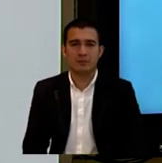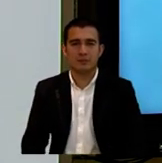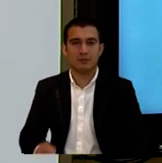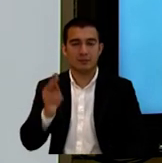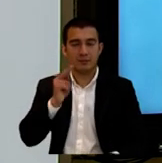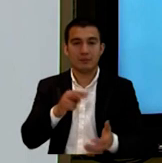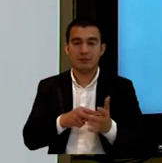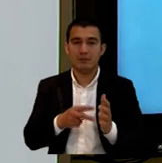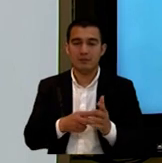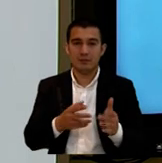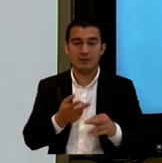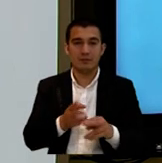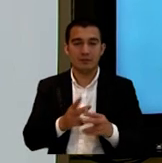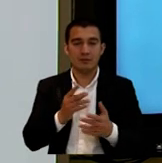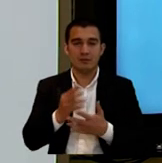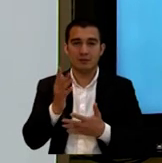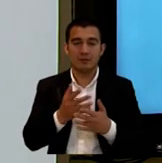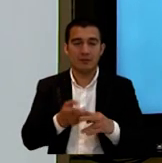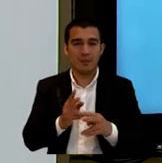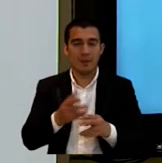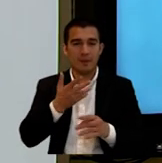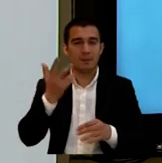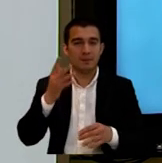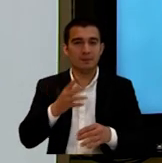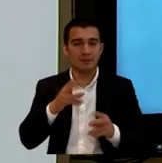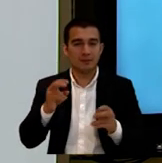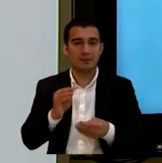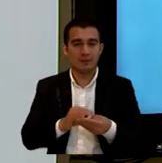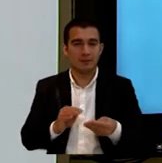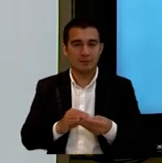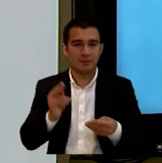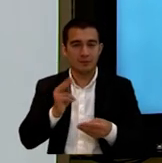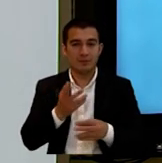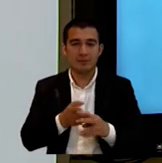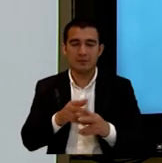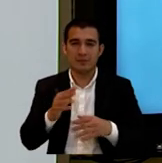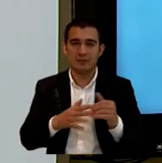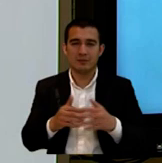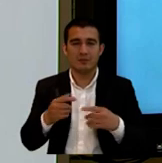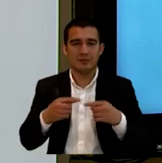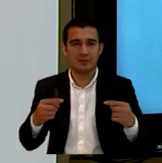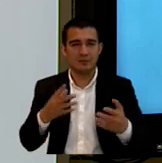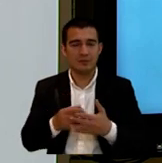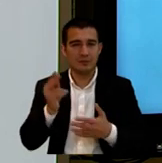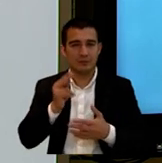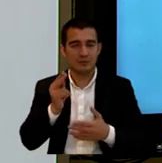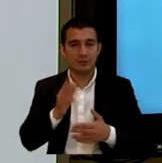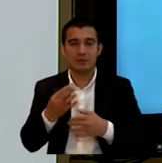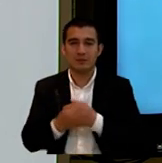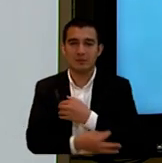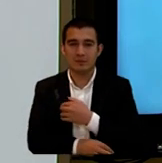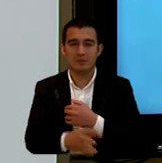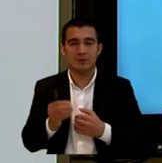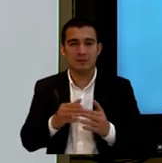Darsimizning rejasi: o'tilgan mavzuni takrorlab olamiz, amaliy mashqlar ko'rib chiqamiz, darsimizning so'ngida esa mustahkamlash